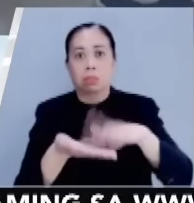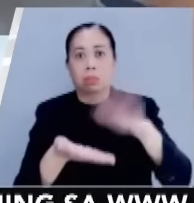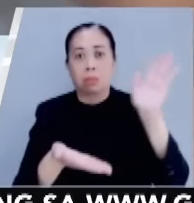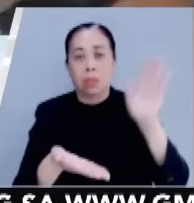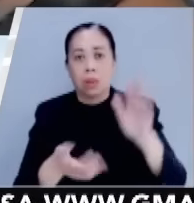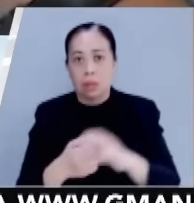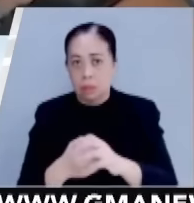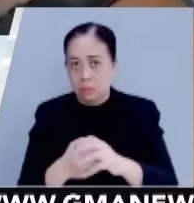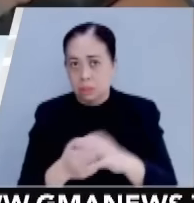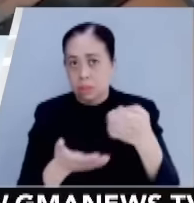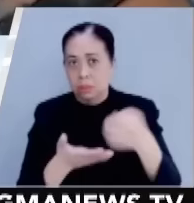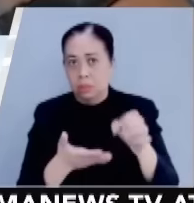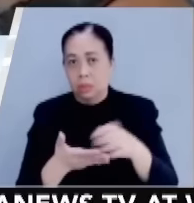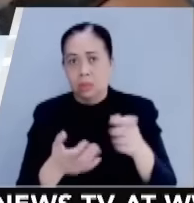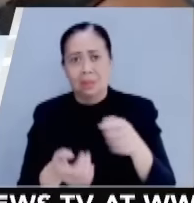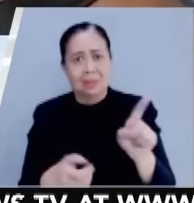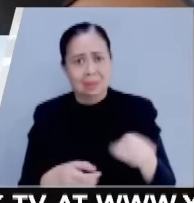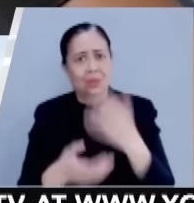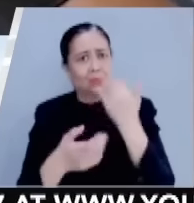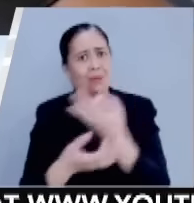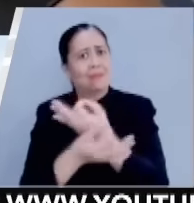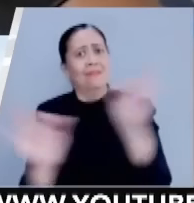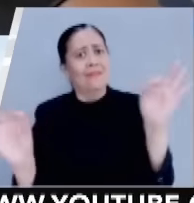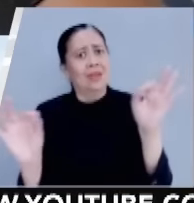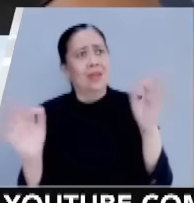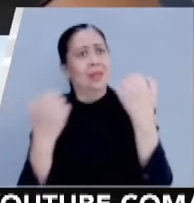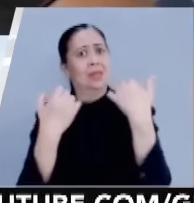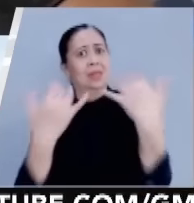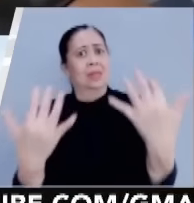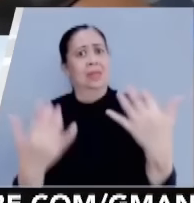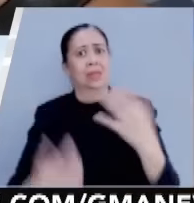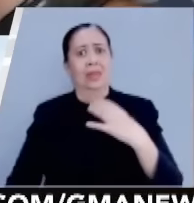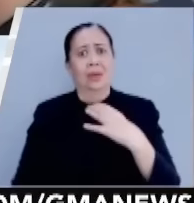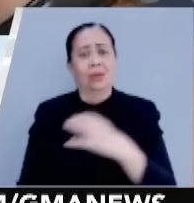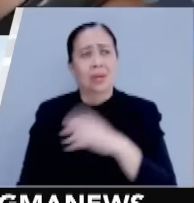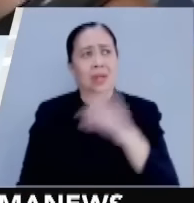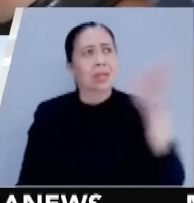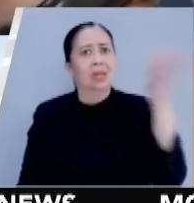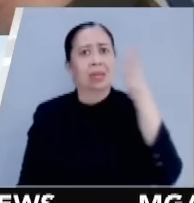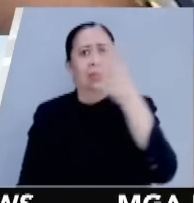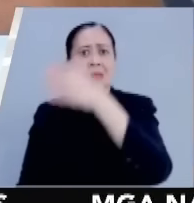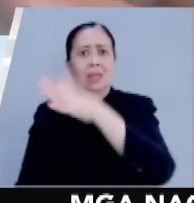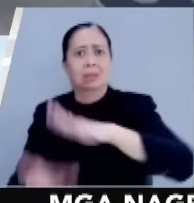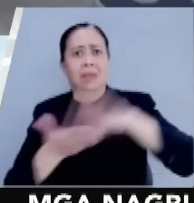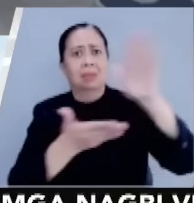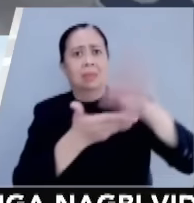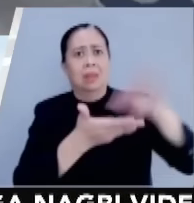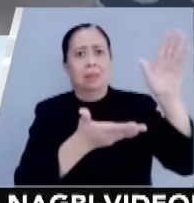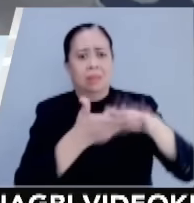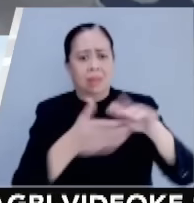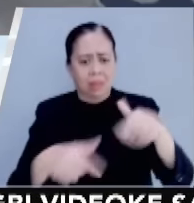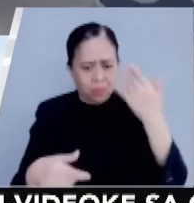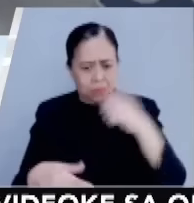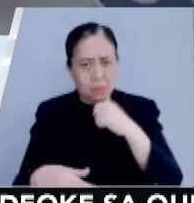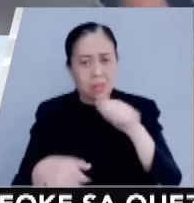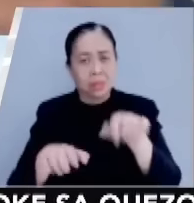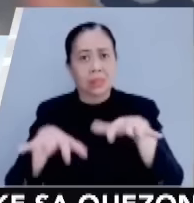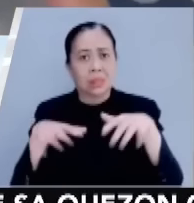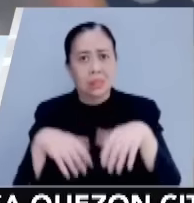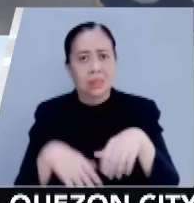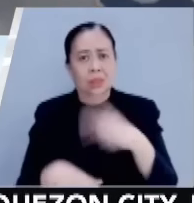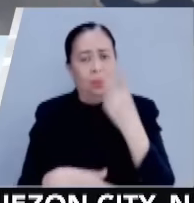expense, eh libre naman ang Kongreso, Senate or House eh. Lalo na bicam na lang yon. Ibig